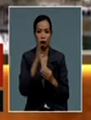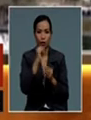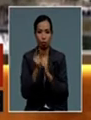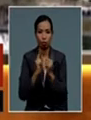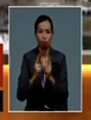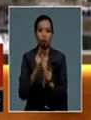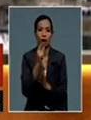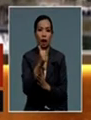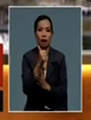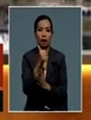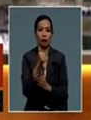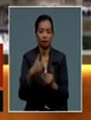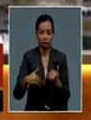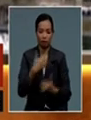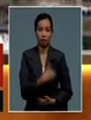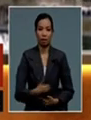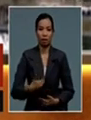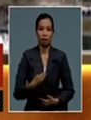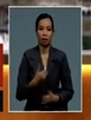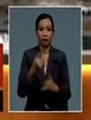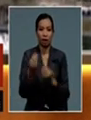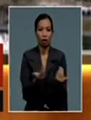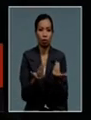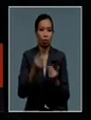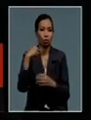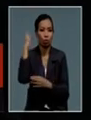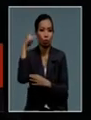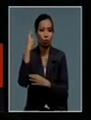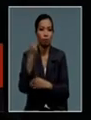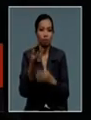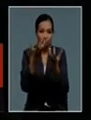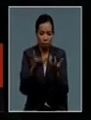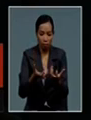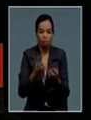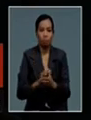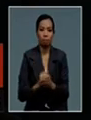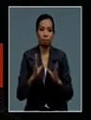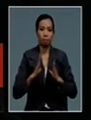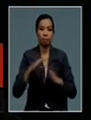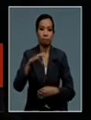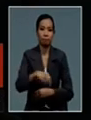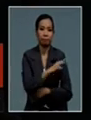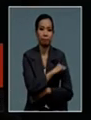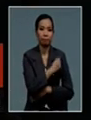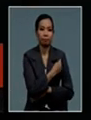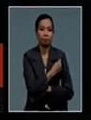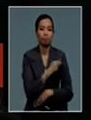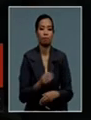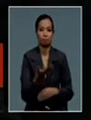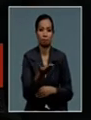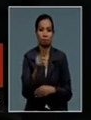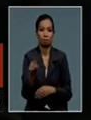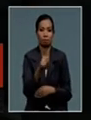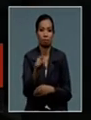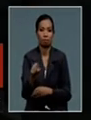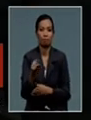ได้ส่วนอาการของนายสกีพาวแล้วก็ลูกสาวนะคะตอนนี้ยังคงสาหัสและพักรักษาตัวอยู่ที่โรงพยาบาลซาวิรีดิสทริก